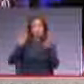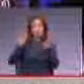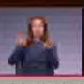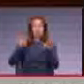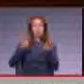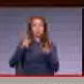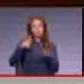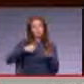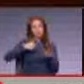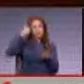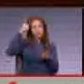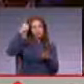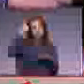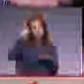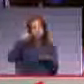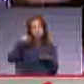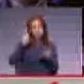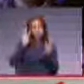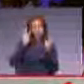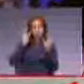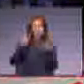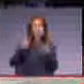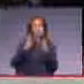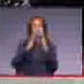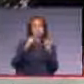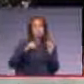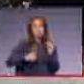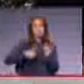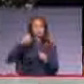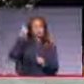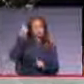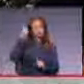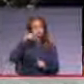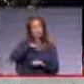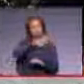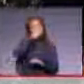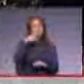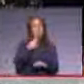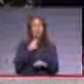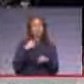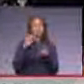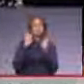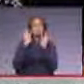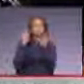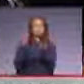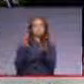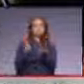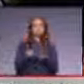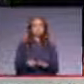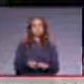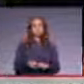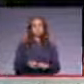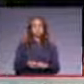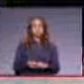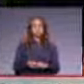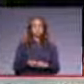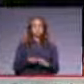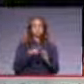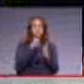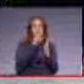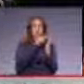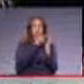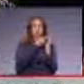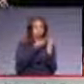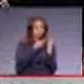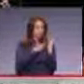خلي بالك. لا لا لا، عشان كده بقول لك انت كنت نجمه مصر الاولى. لكن لا يعني لما يكون مثلا في سيناريو بيتعمل